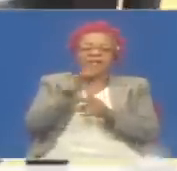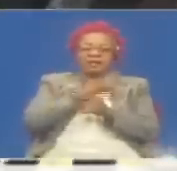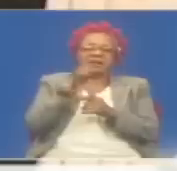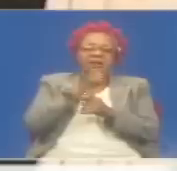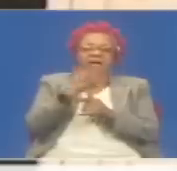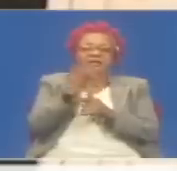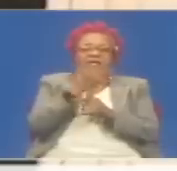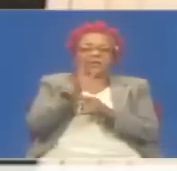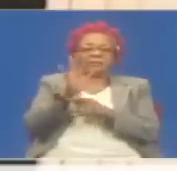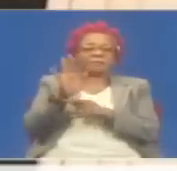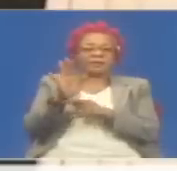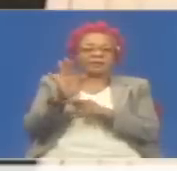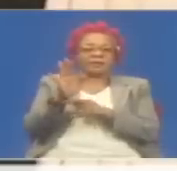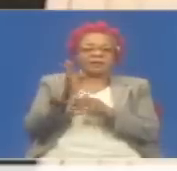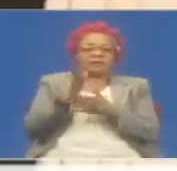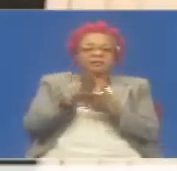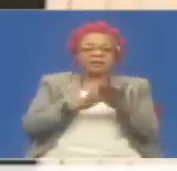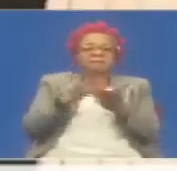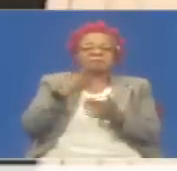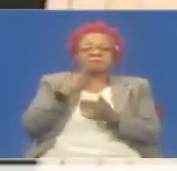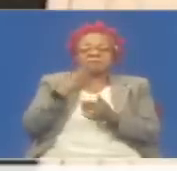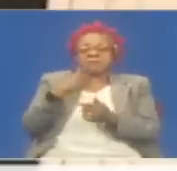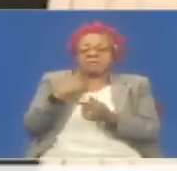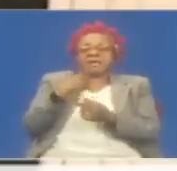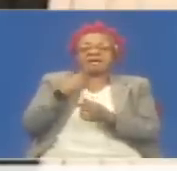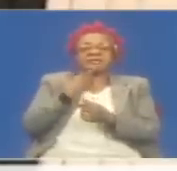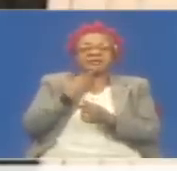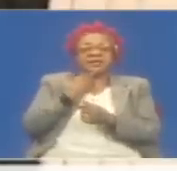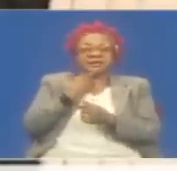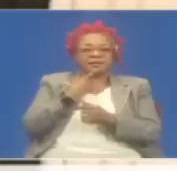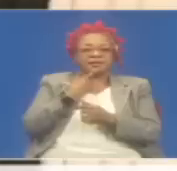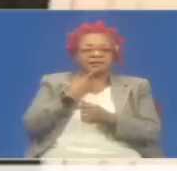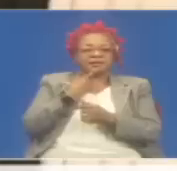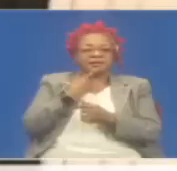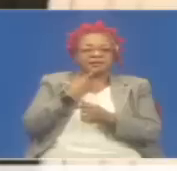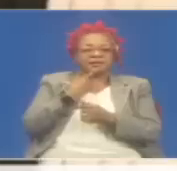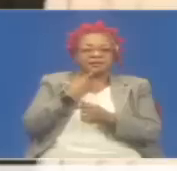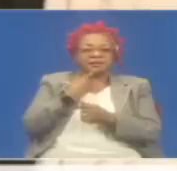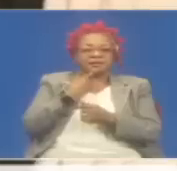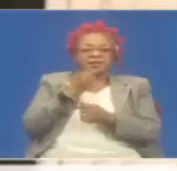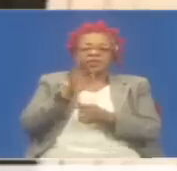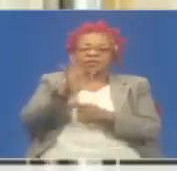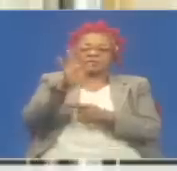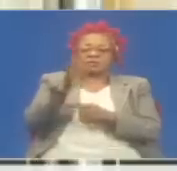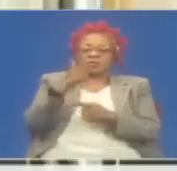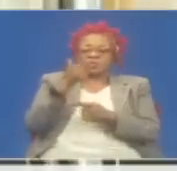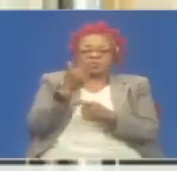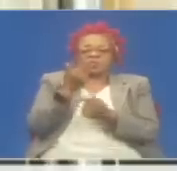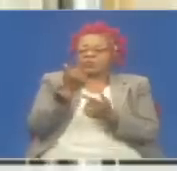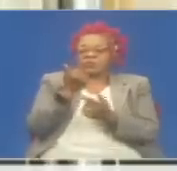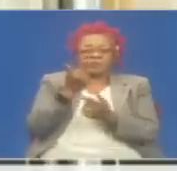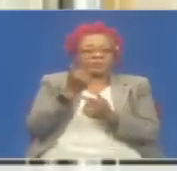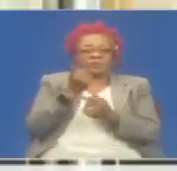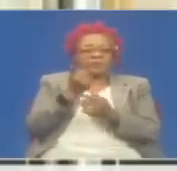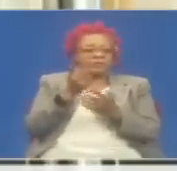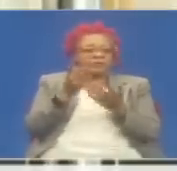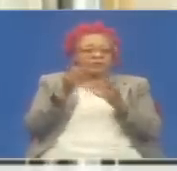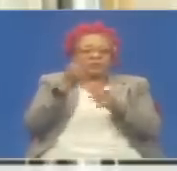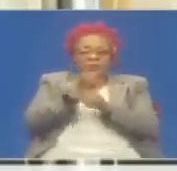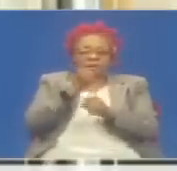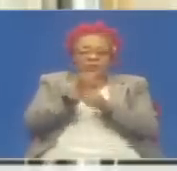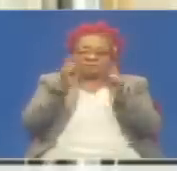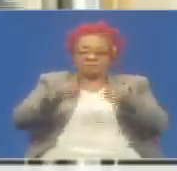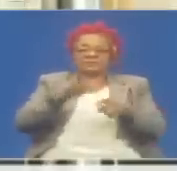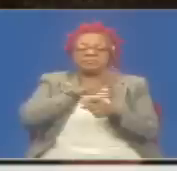ya Gachagua. Wengine wananika chifu ati mimi nasema ati wale walipanda wavune kwanza. Iko makosa? Some of his remarks have